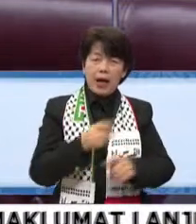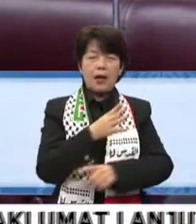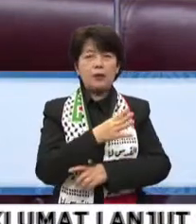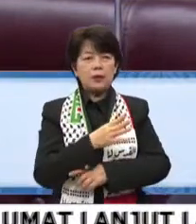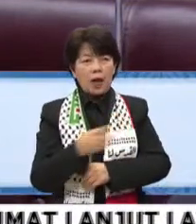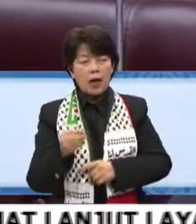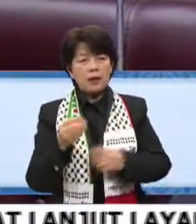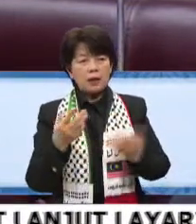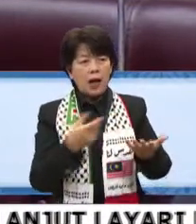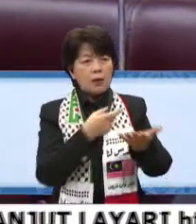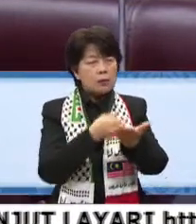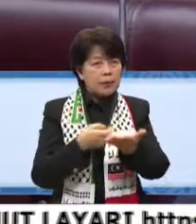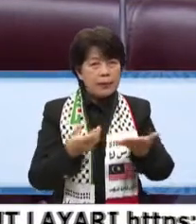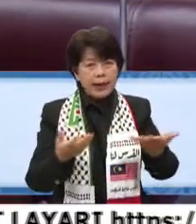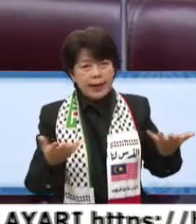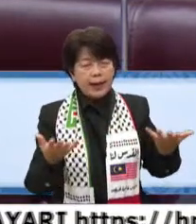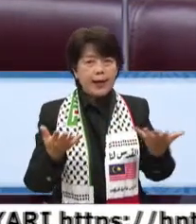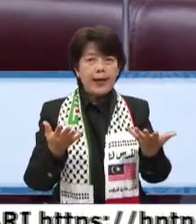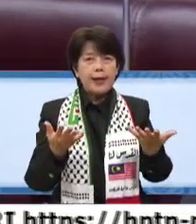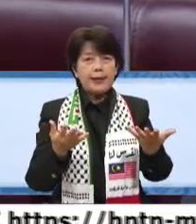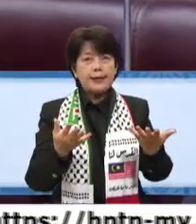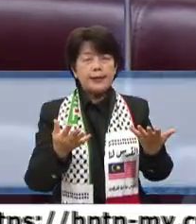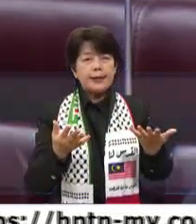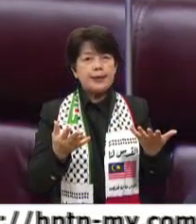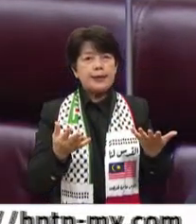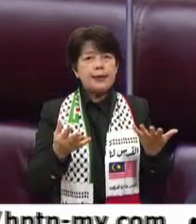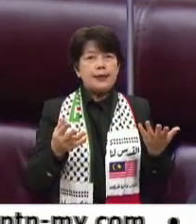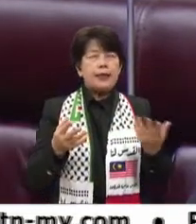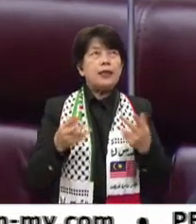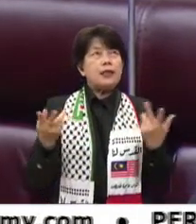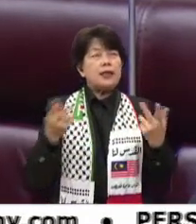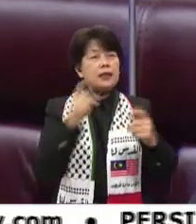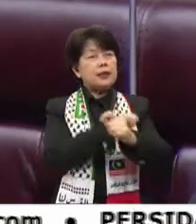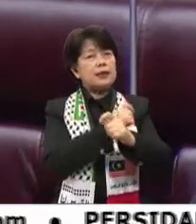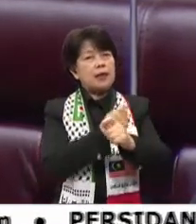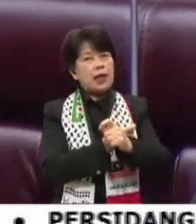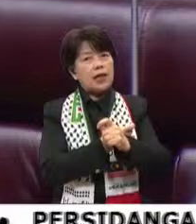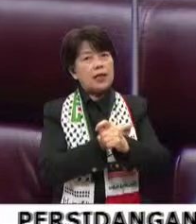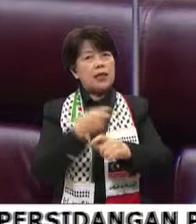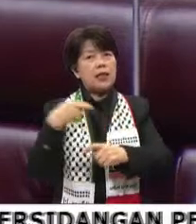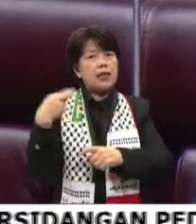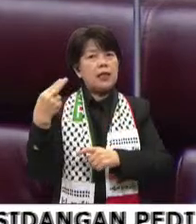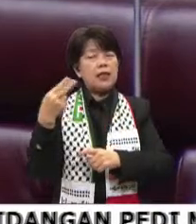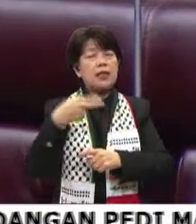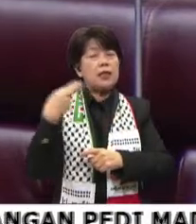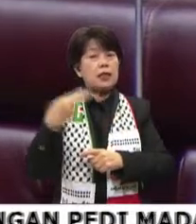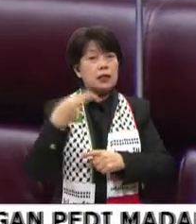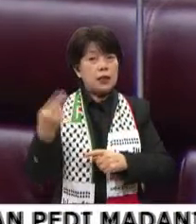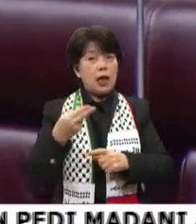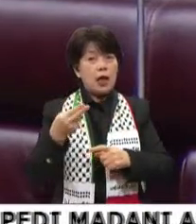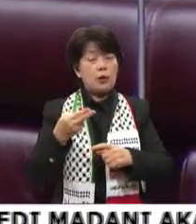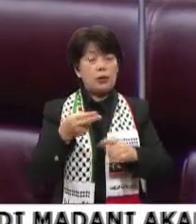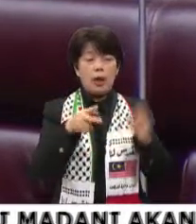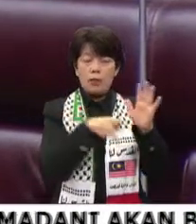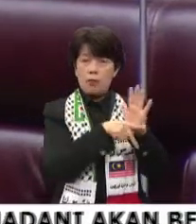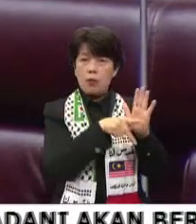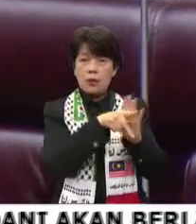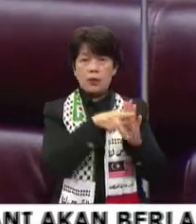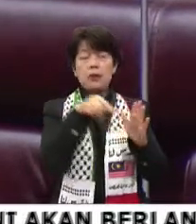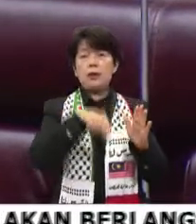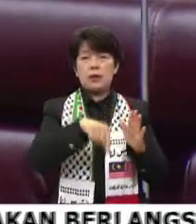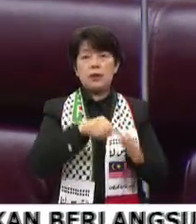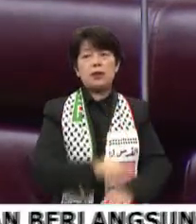menilai keberkesanan dasar tenaga hijau di sepanjang tempoh polisi ini